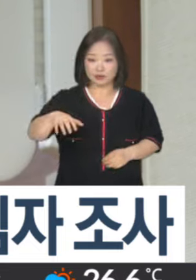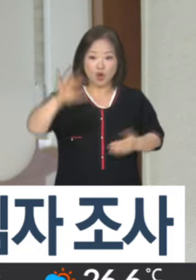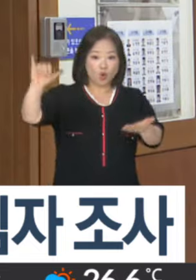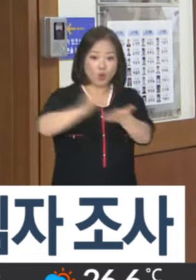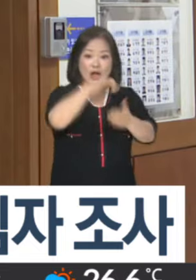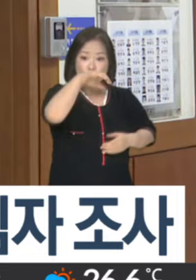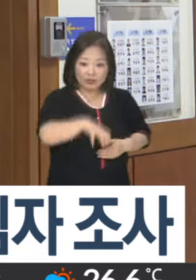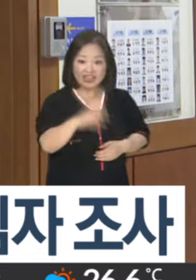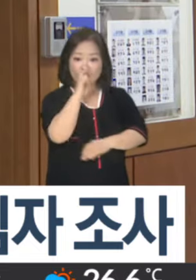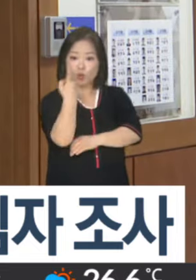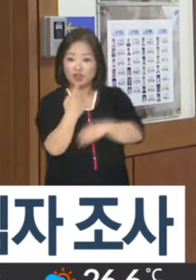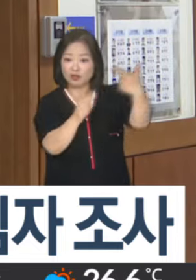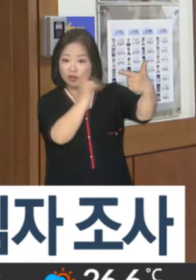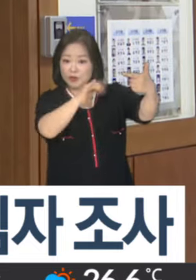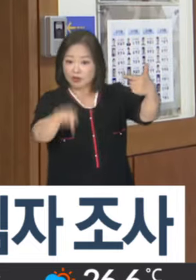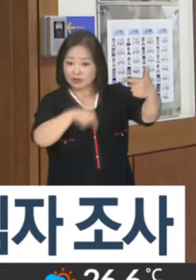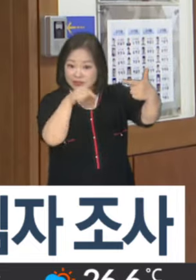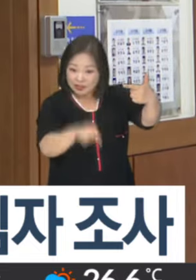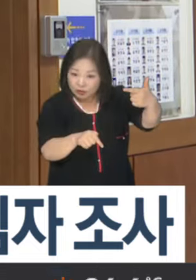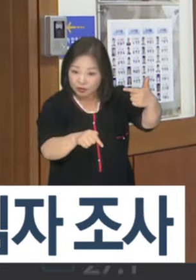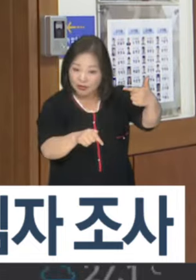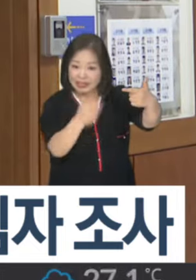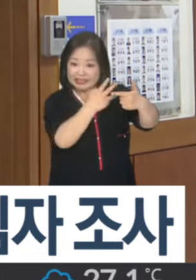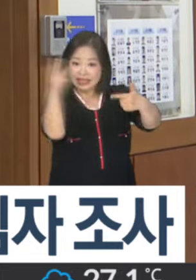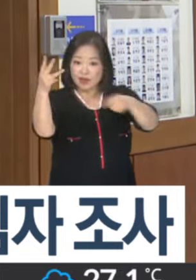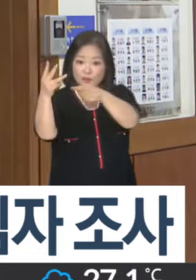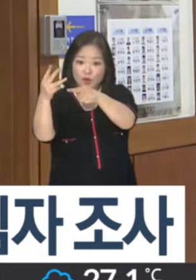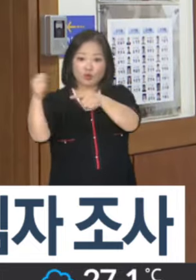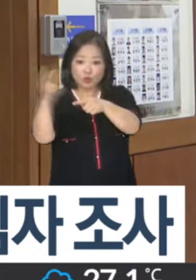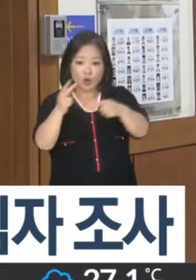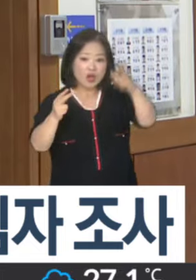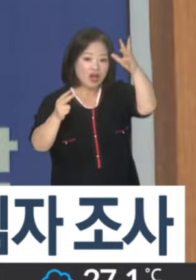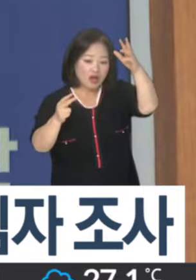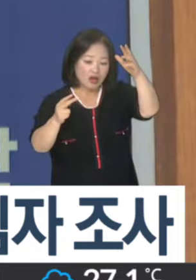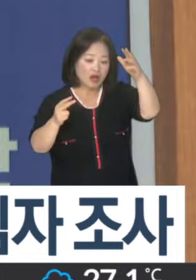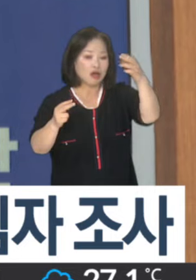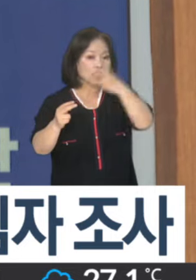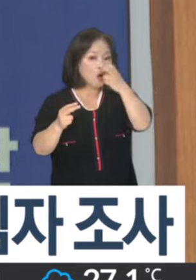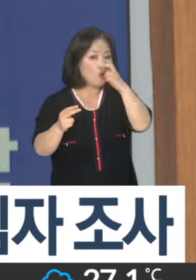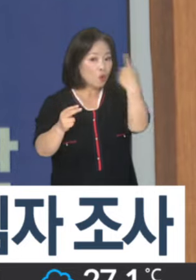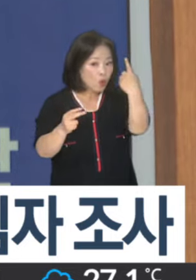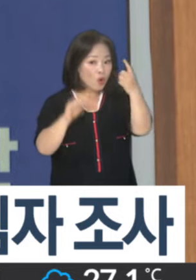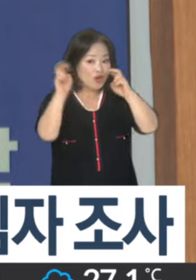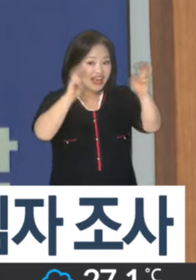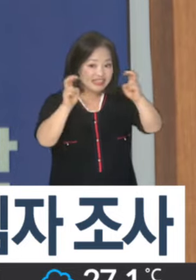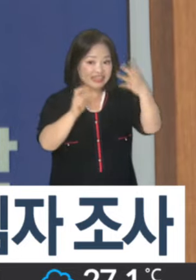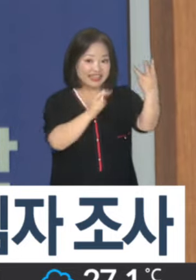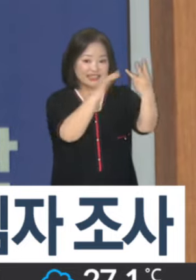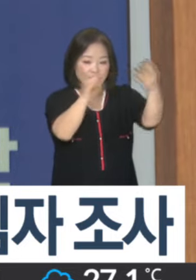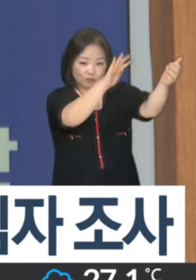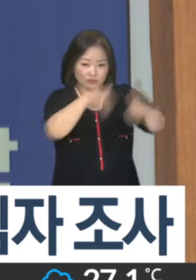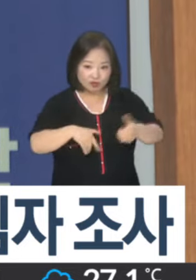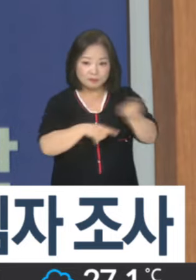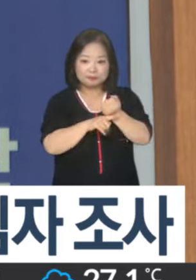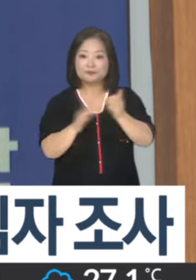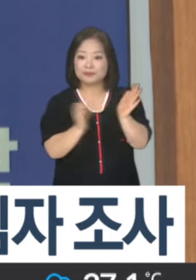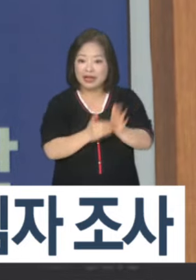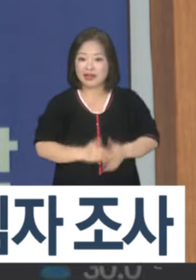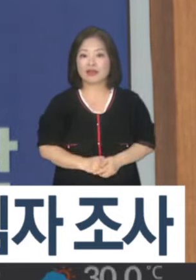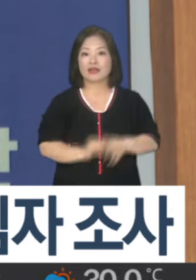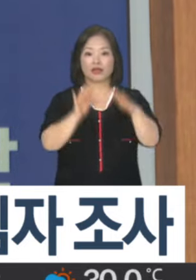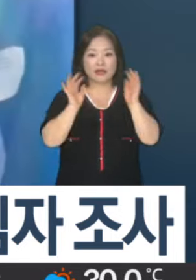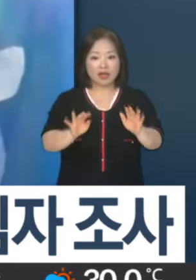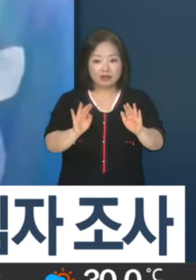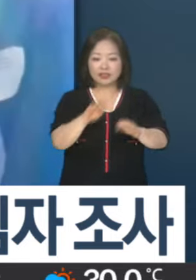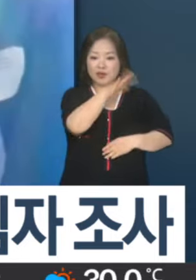있던 경호원 여섯명 중네 사자로 분류된 세명과 해당 경호업체 대표를 참고인 신분으로 불러 조사할 예정입니다